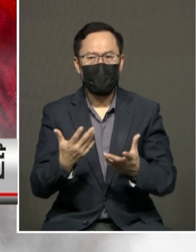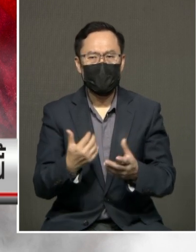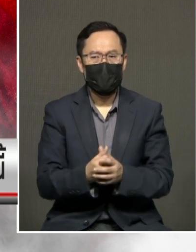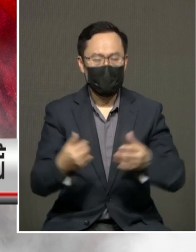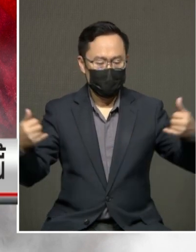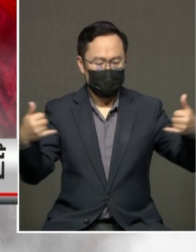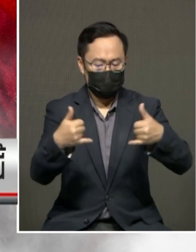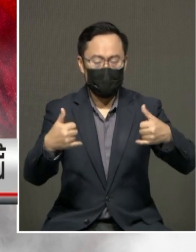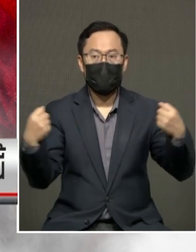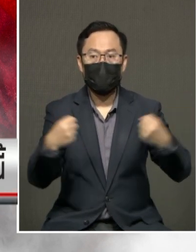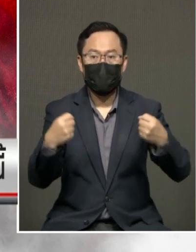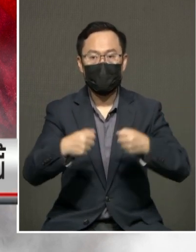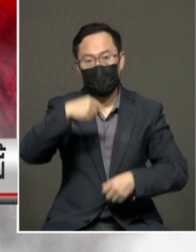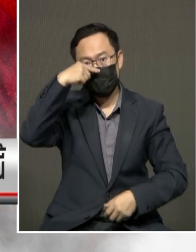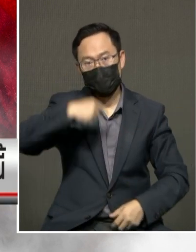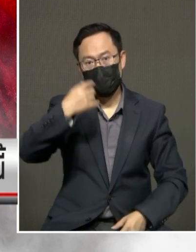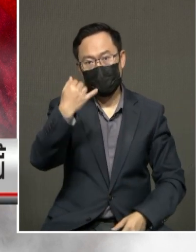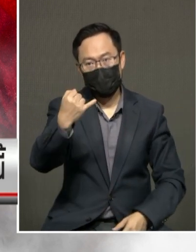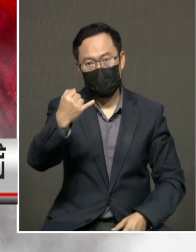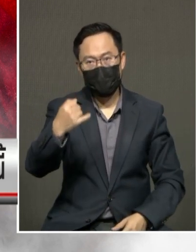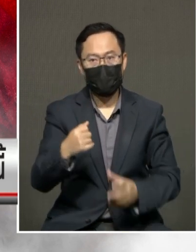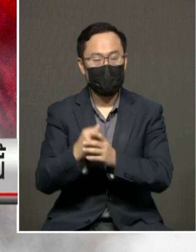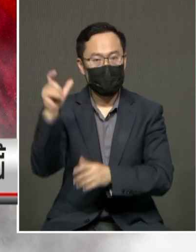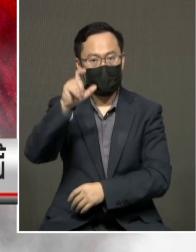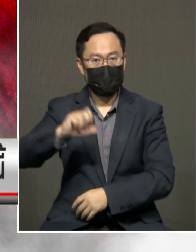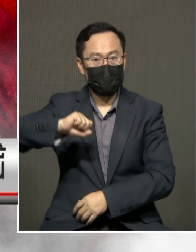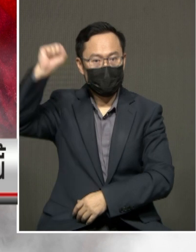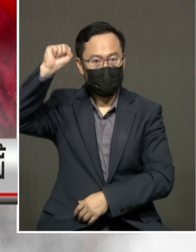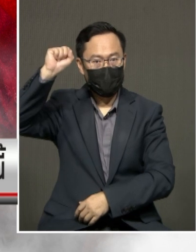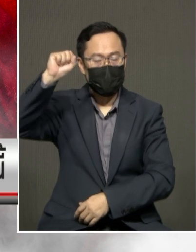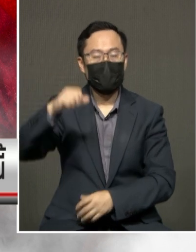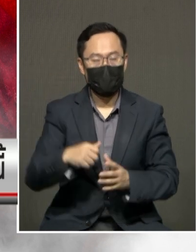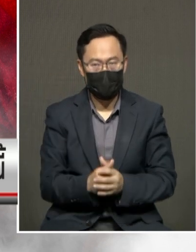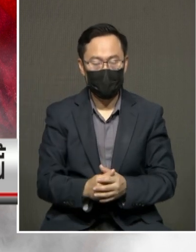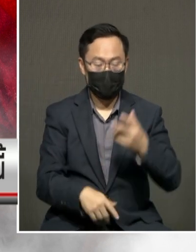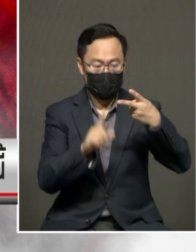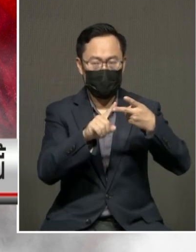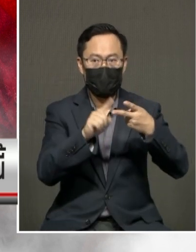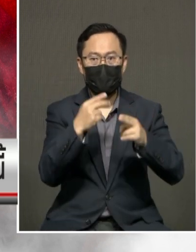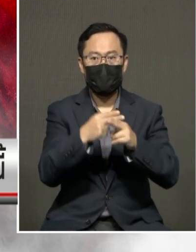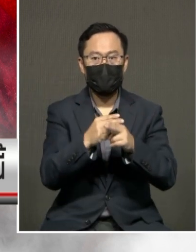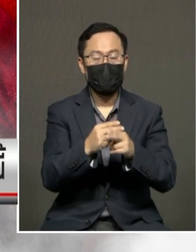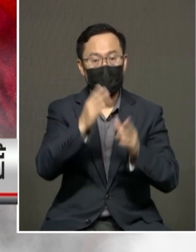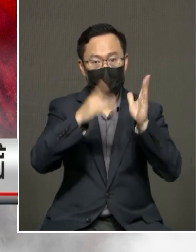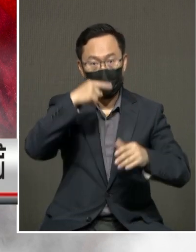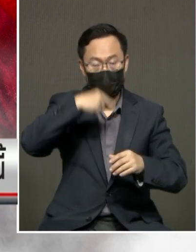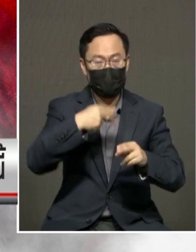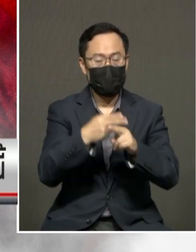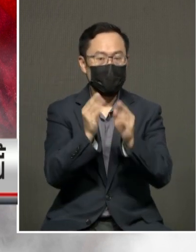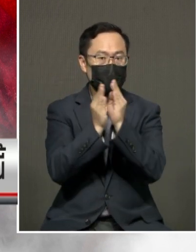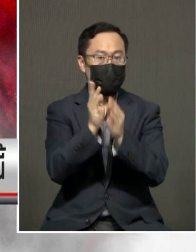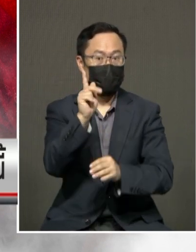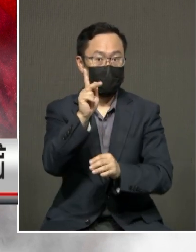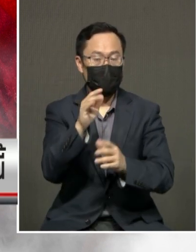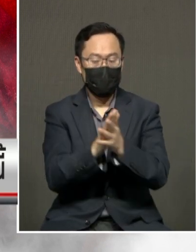ทียสเซเว่นมวยไทยนะคะจากอิตาลีไปค่ะส่วนบัวเขียวปอเปาอินนะคะต่อยฮุกซ้ายหมัดเดียวชนะน็อกคู่